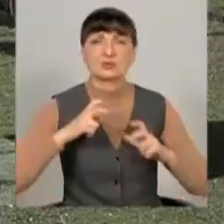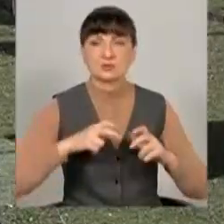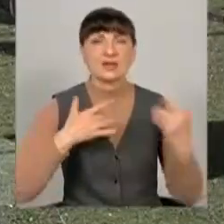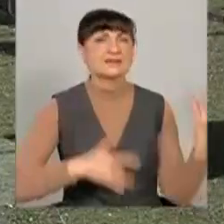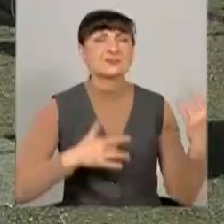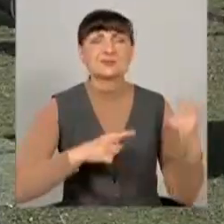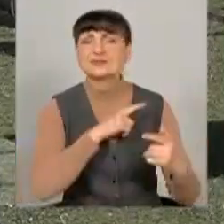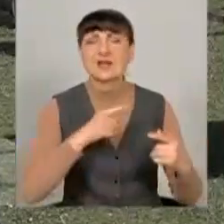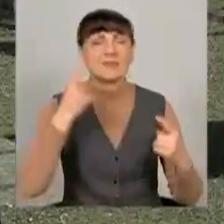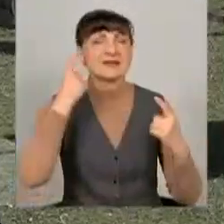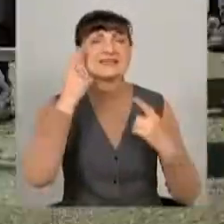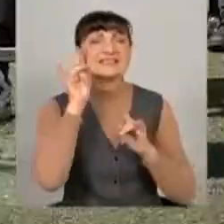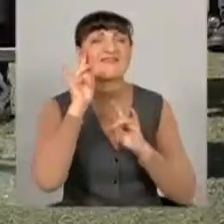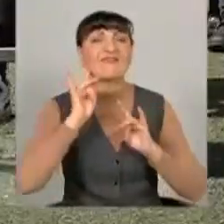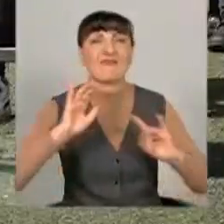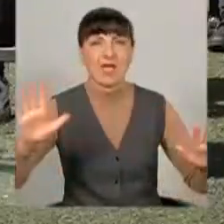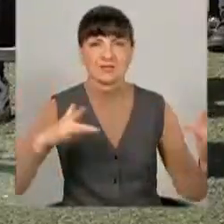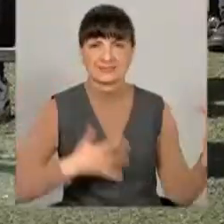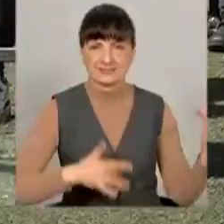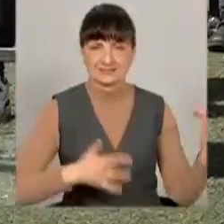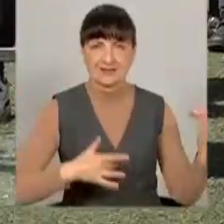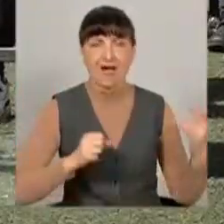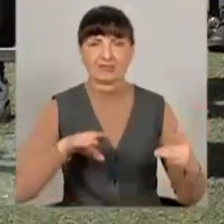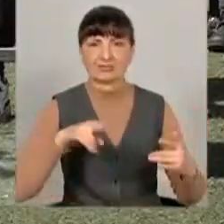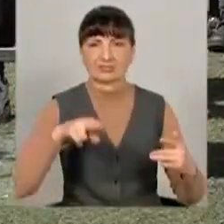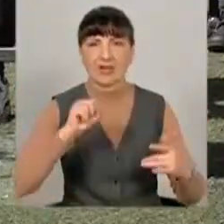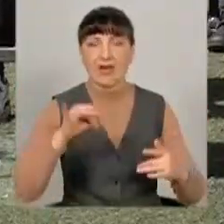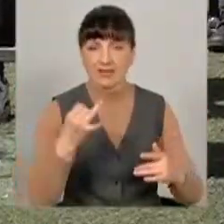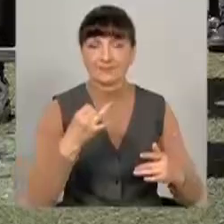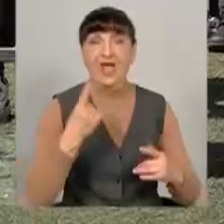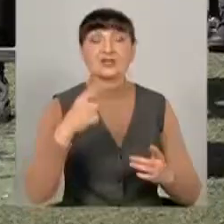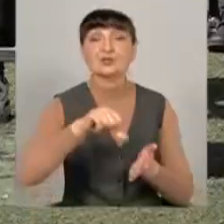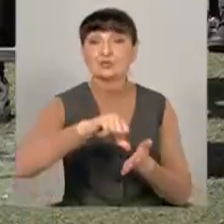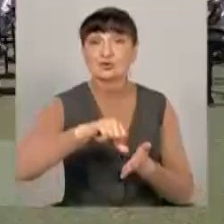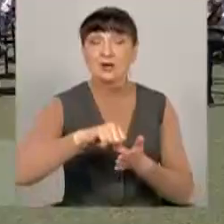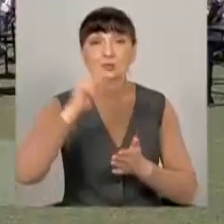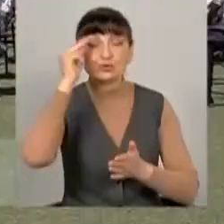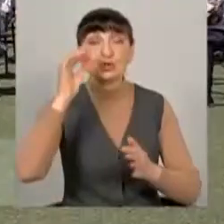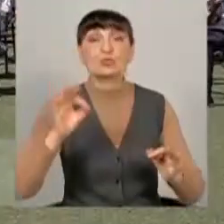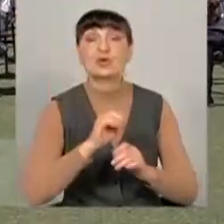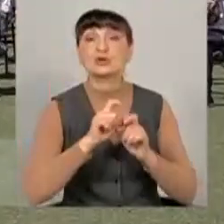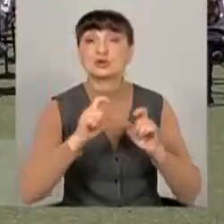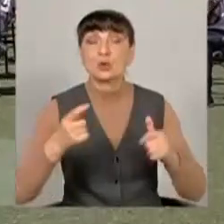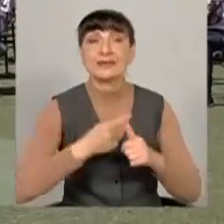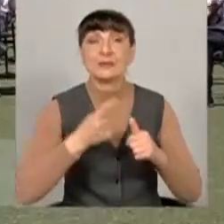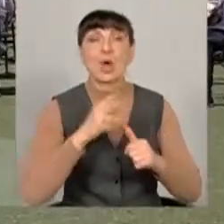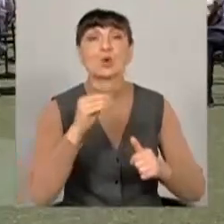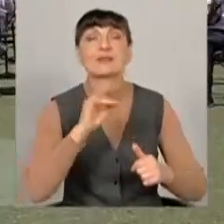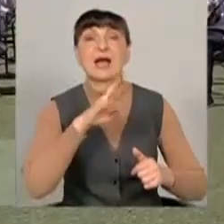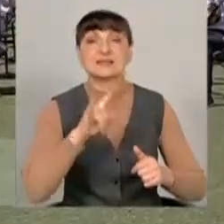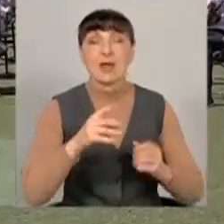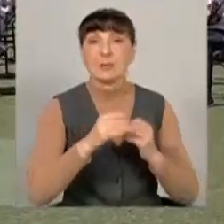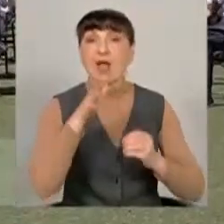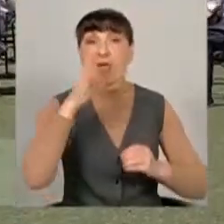самых ярких произведений выдающегося кюйши «Адай». К слову, один из участников – ученик музыкальной школы имени Курмангазы. 15-летний